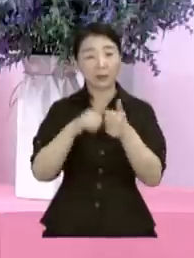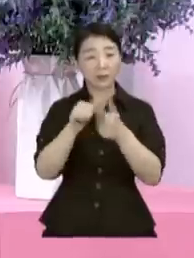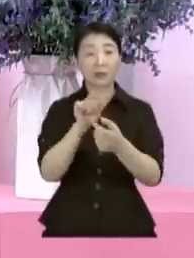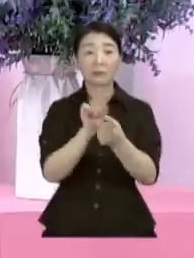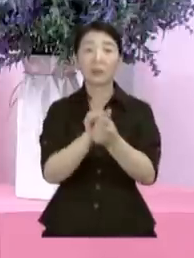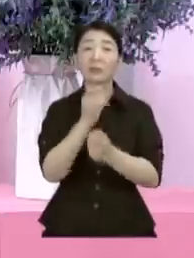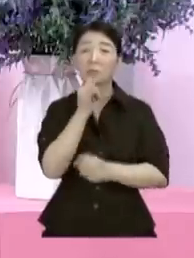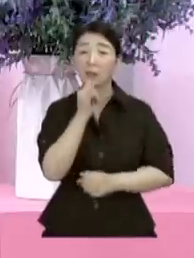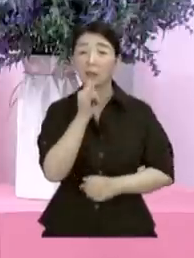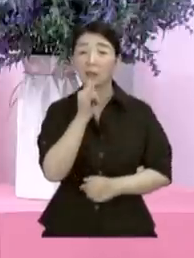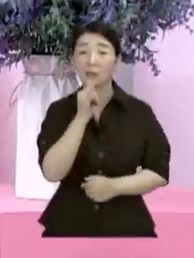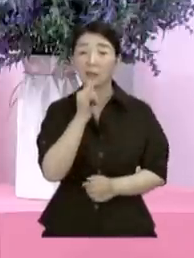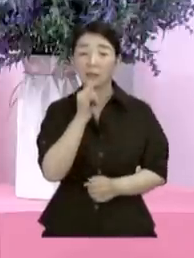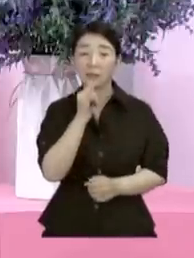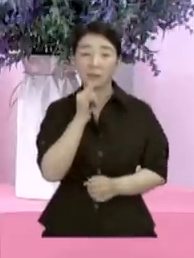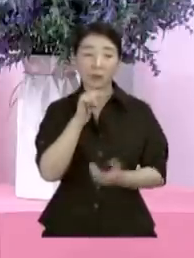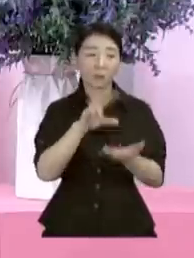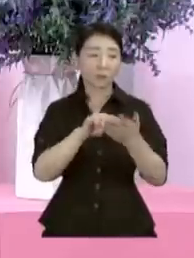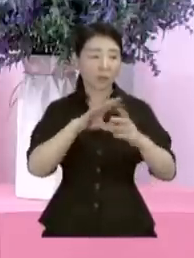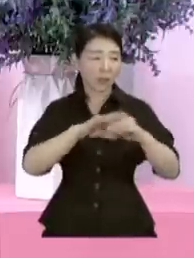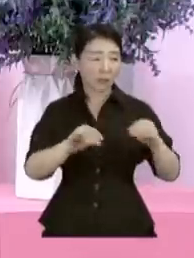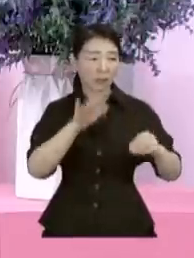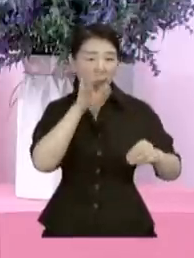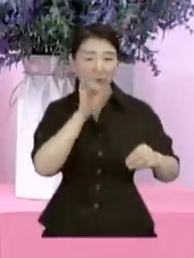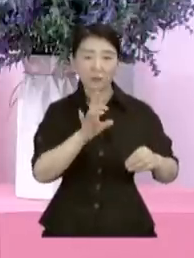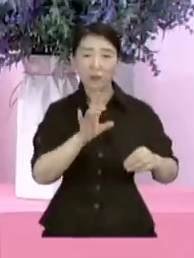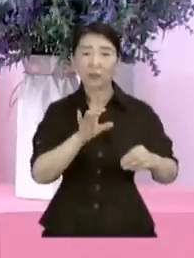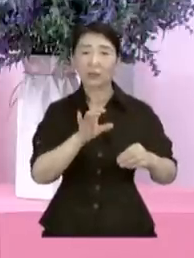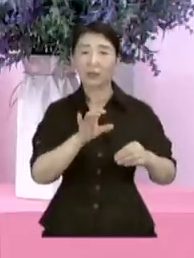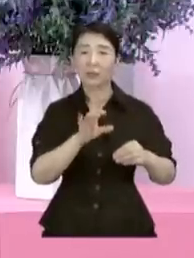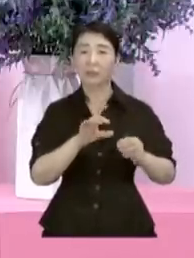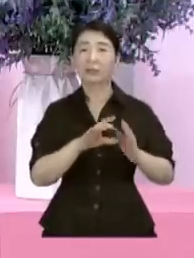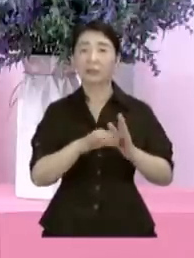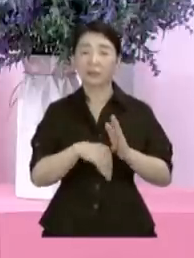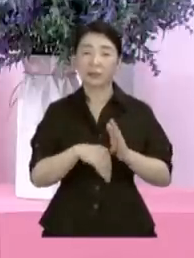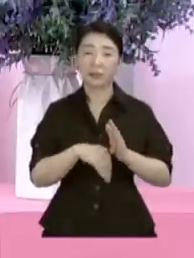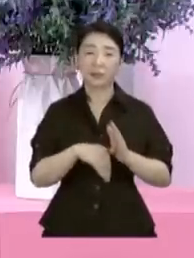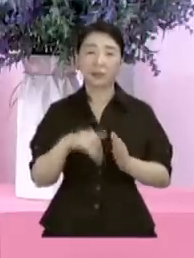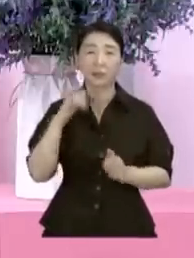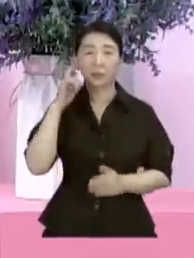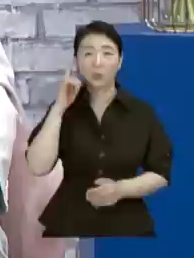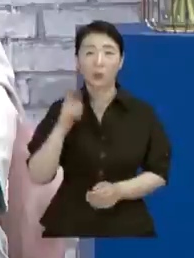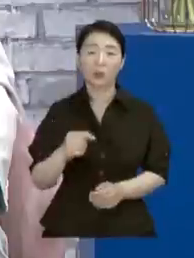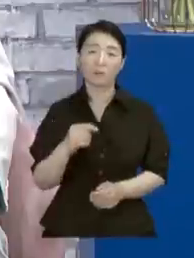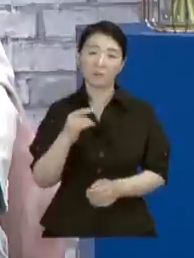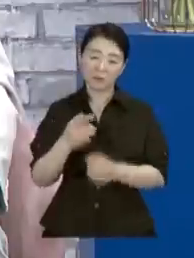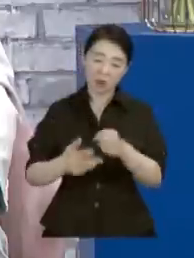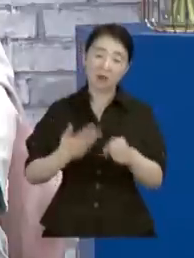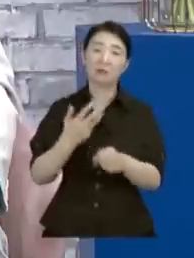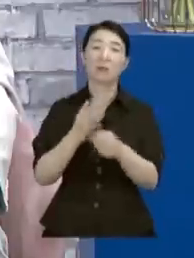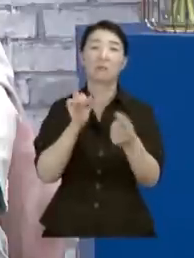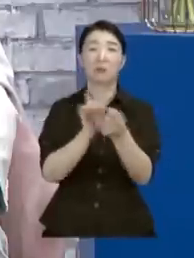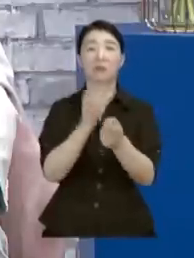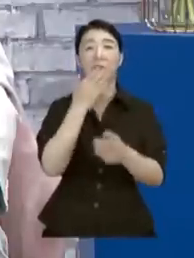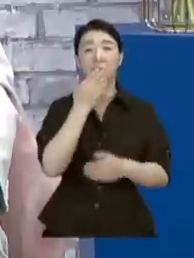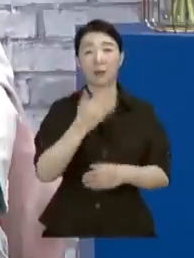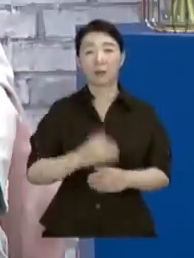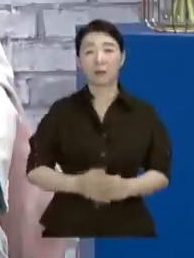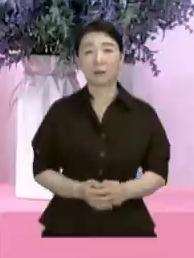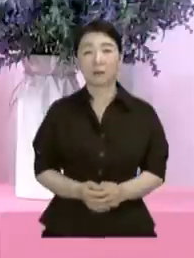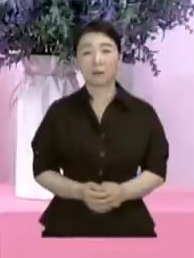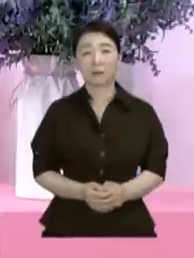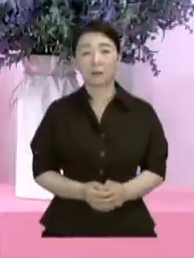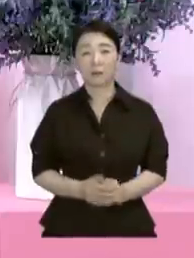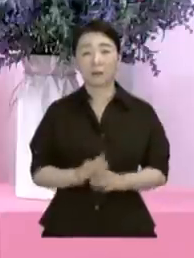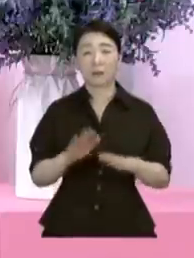따라서 만나는데 예. 문제 해결이 안 되면 네. 뭐 몇 년을 만날 수도 있어요. 아, 그래요? 그래서 지금까지 만나고